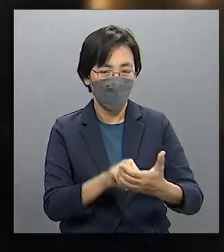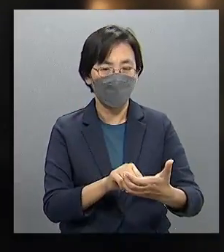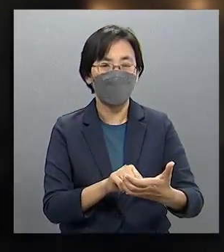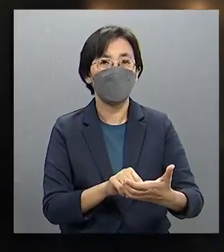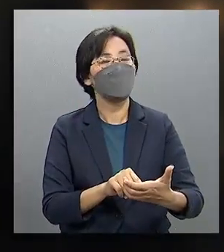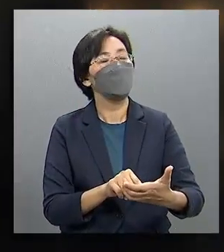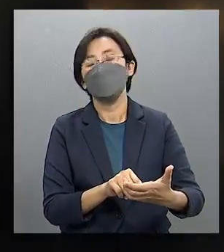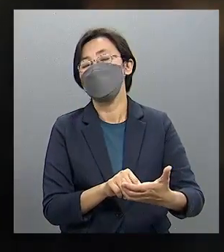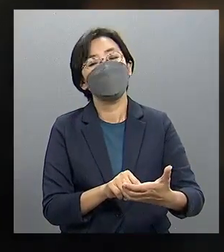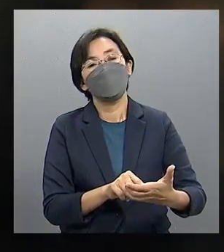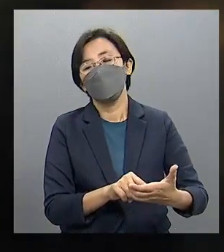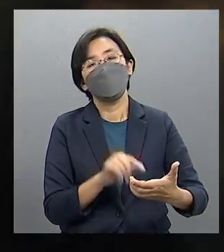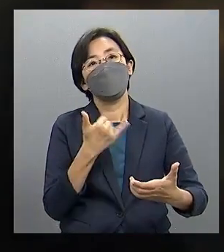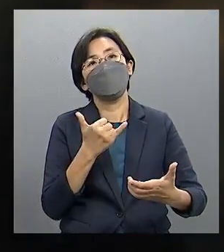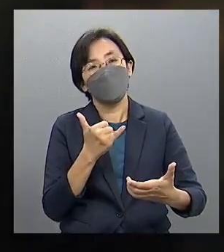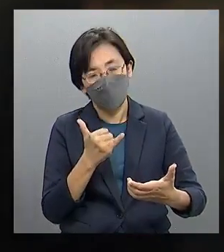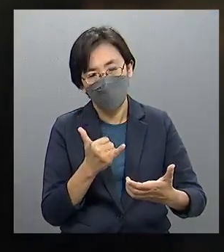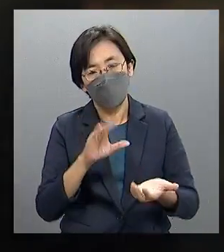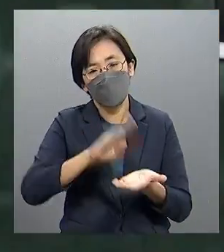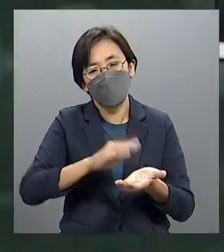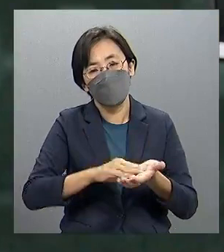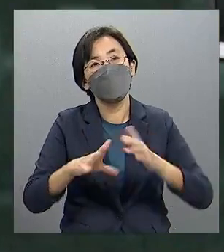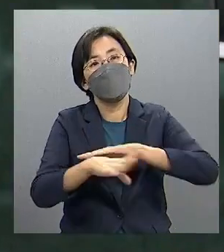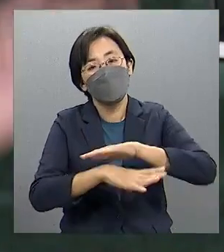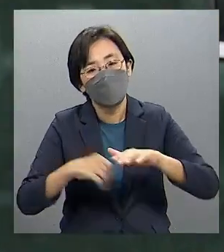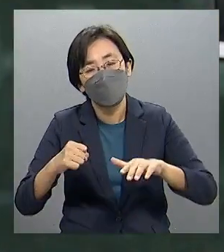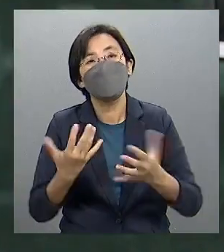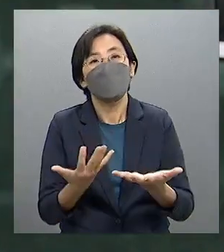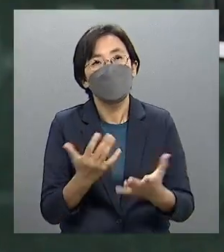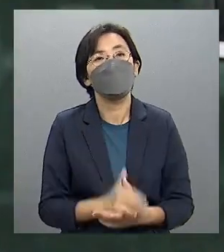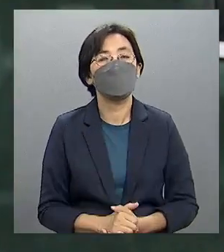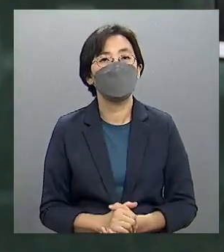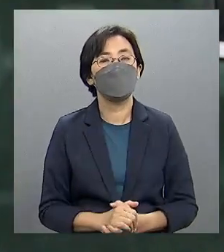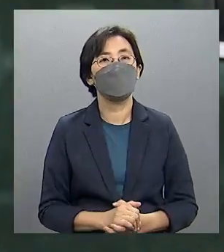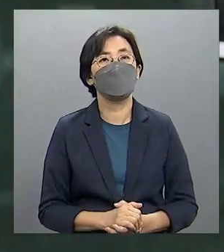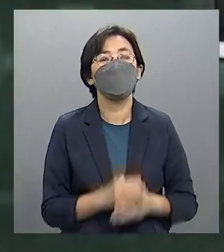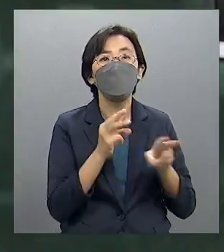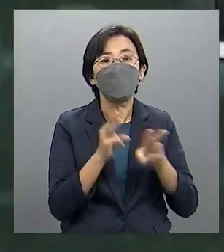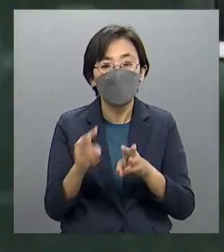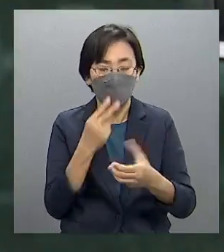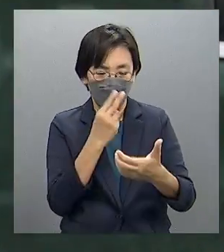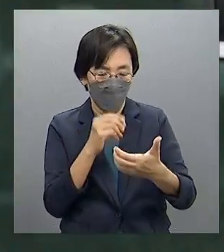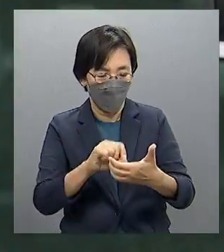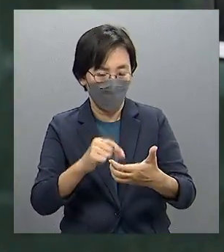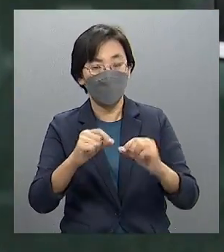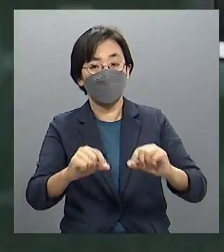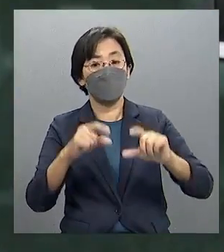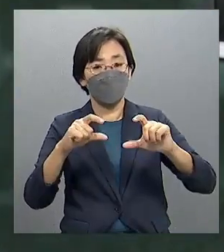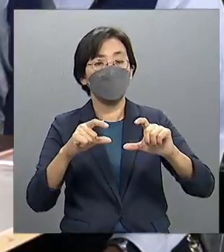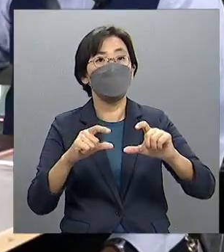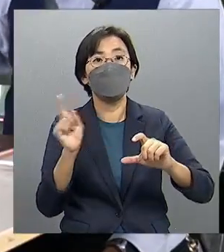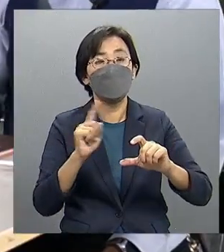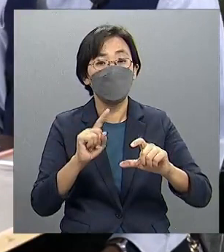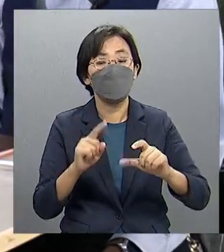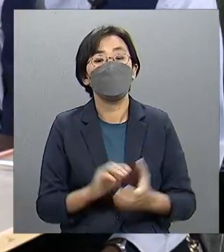ย ว่าม ันอาจจะเป็นมิจฉาชีพส่งมาก็ได ้ดังนั้นวิธีถ้าเกิดสมมติมันขึ้นเตือนแบบนี้มาเรากดรีพอร์ตมันเลยได้ไหมรายงานมันเลย